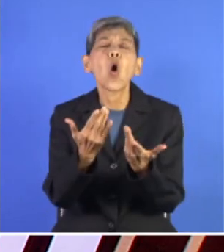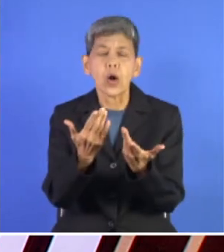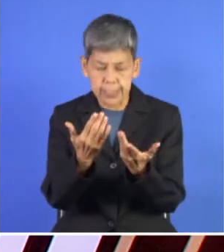นะ